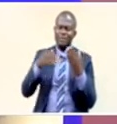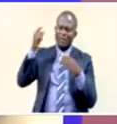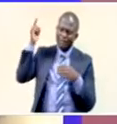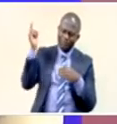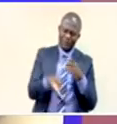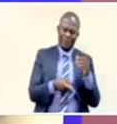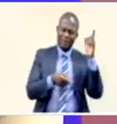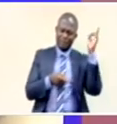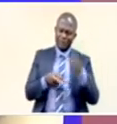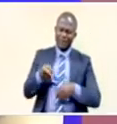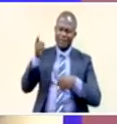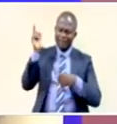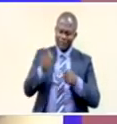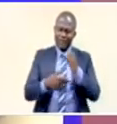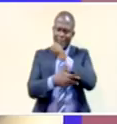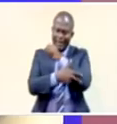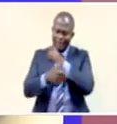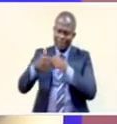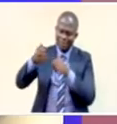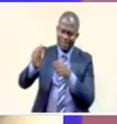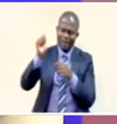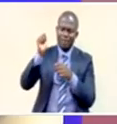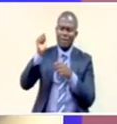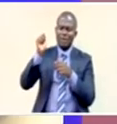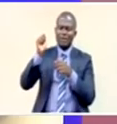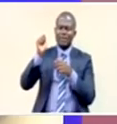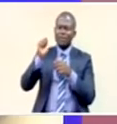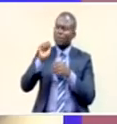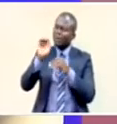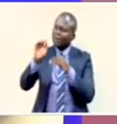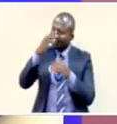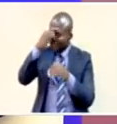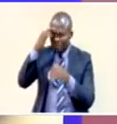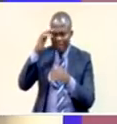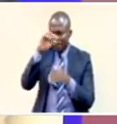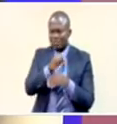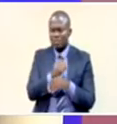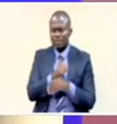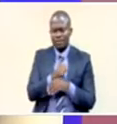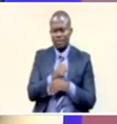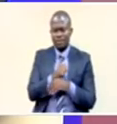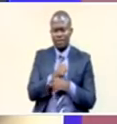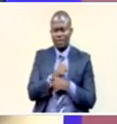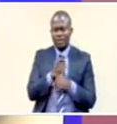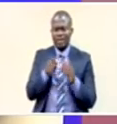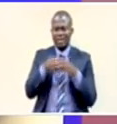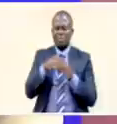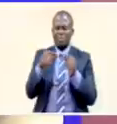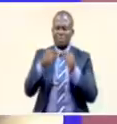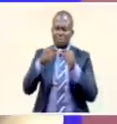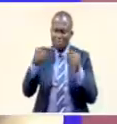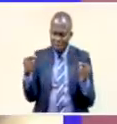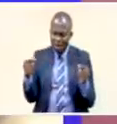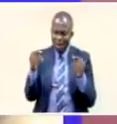bakubitwa bamburwa ibyaba ukabaza n'impamvu ikabura ariko biri mu rwango